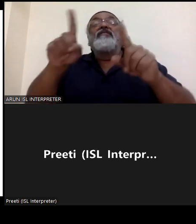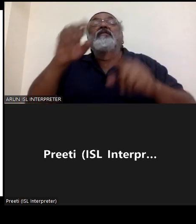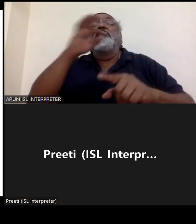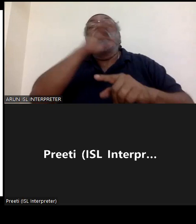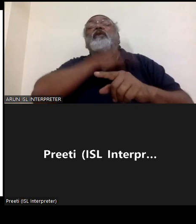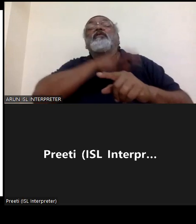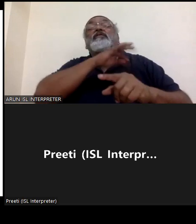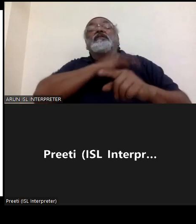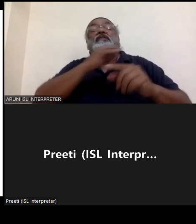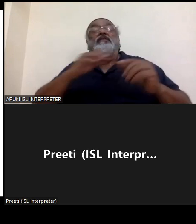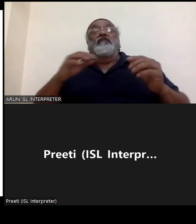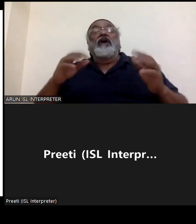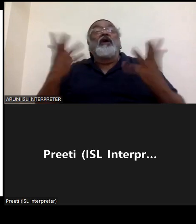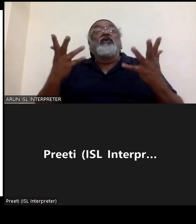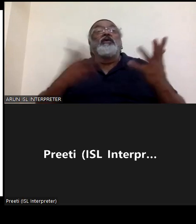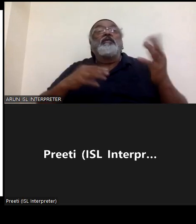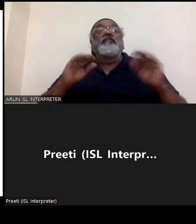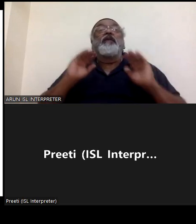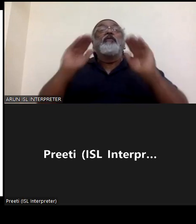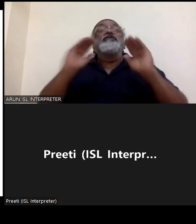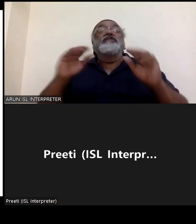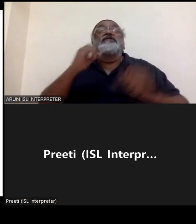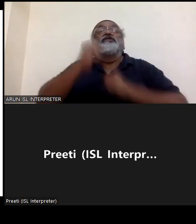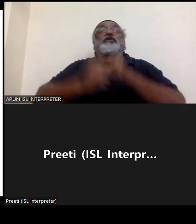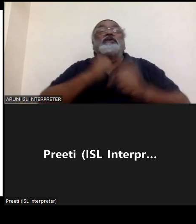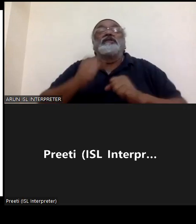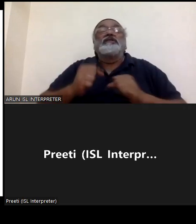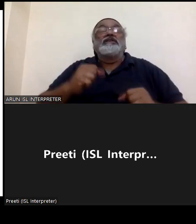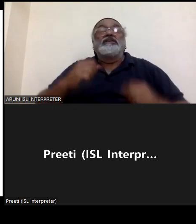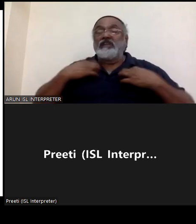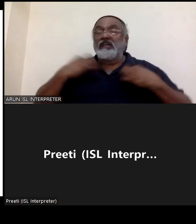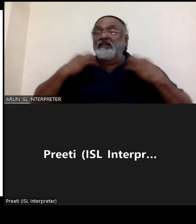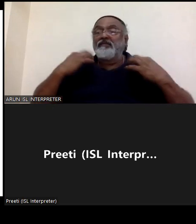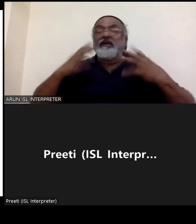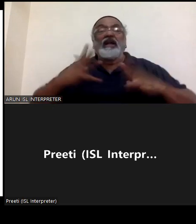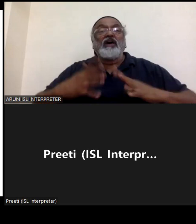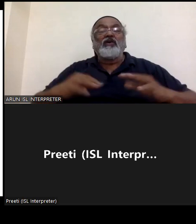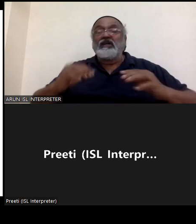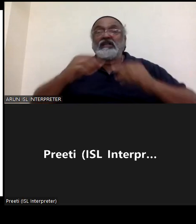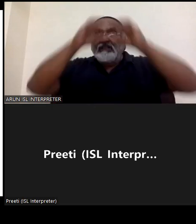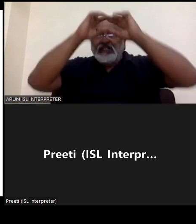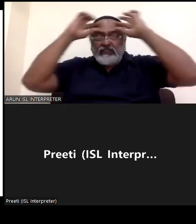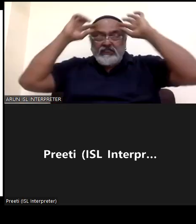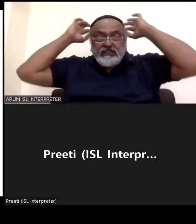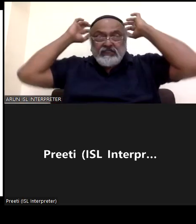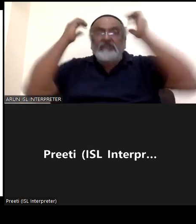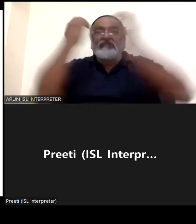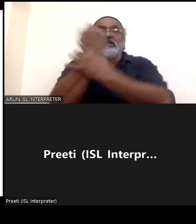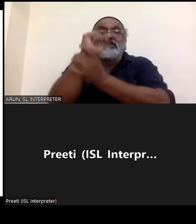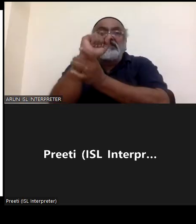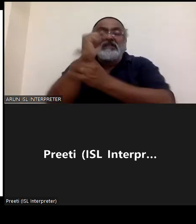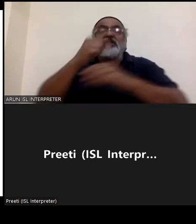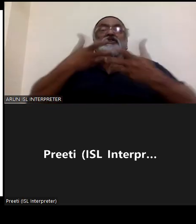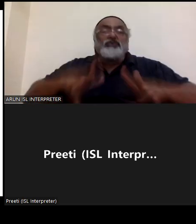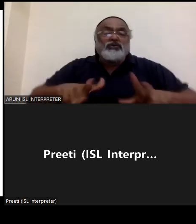ऑफ स्पोर्ट्स. शर्ट्स बनाया, डिओड्रेंट्स बनाया, एक्सेसरीज बनाया, उससे जो पैसा आया, उसका जो सरप्लस आया,